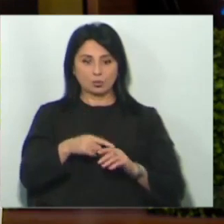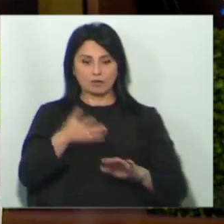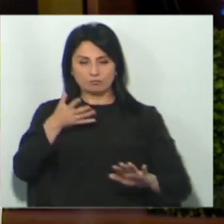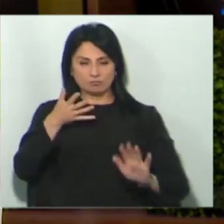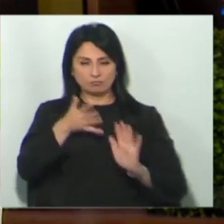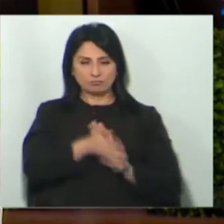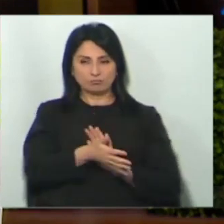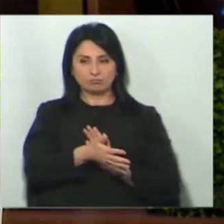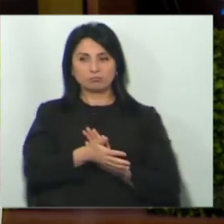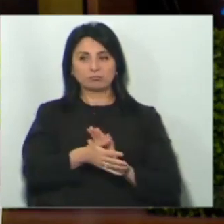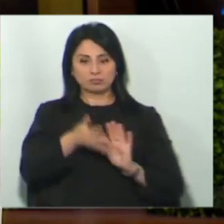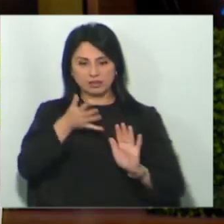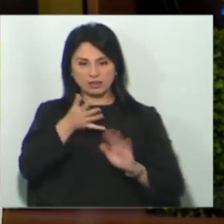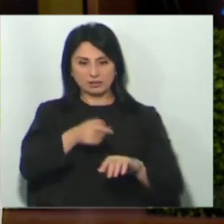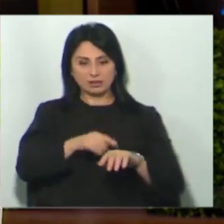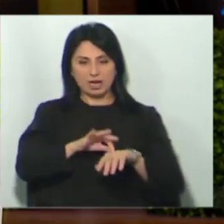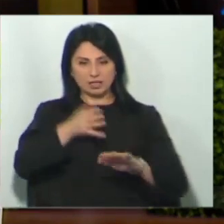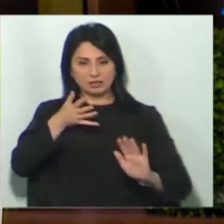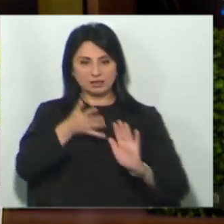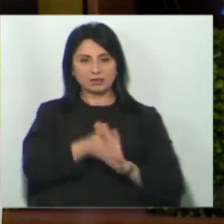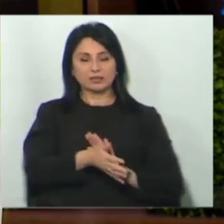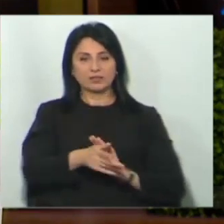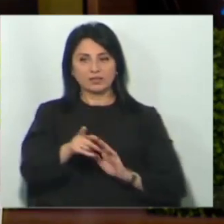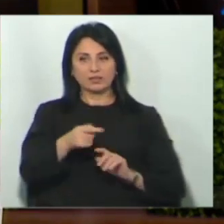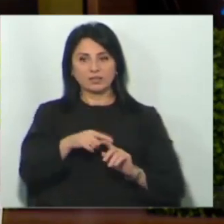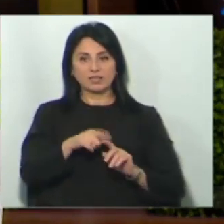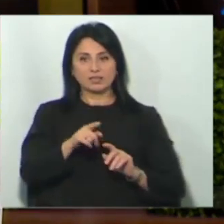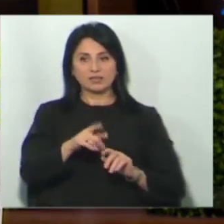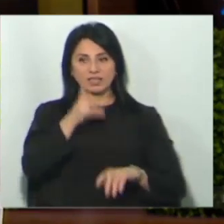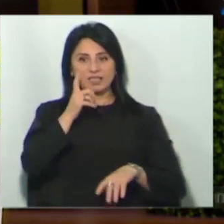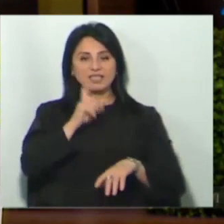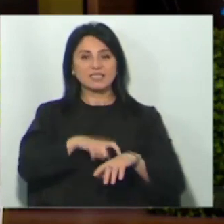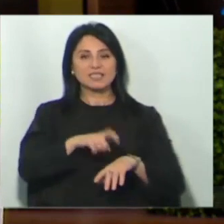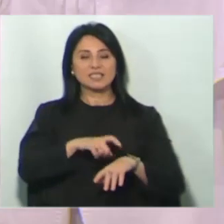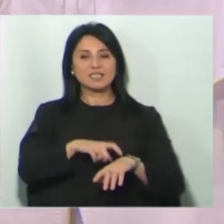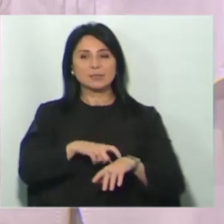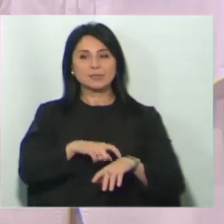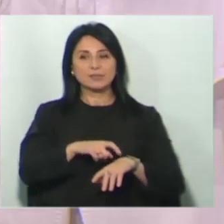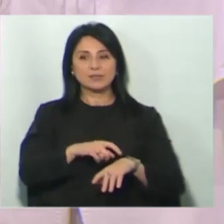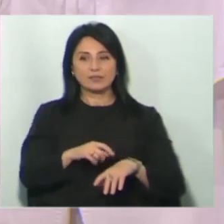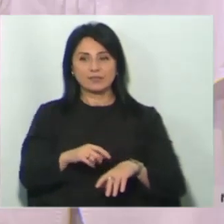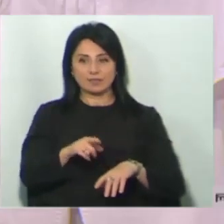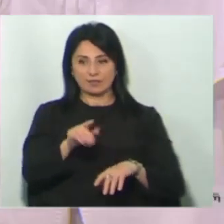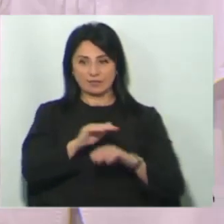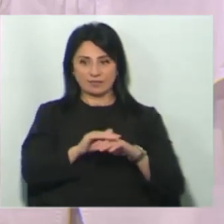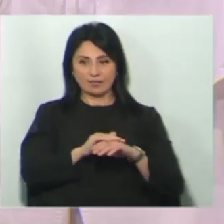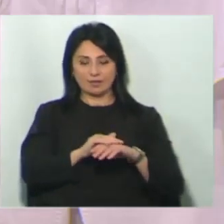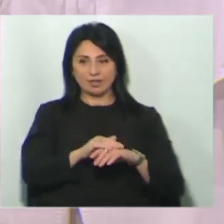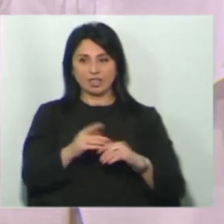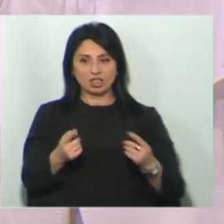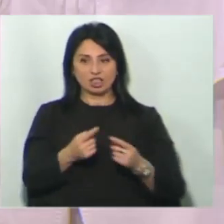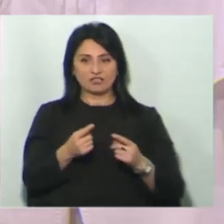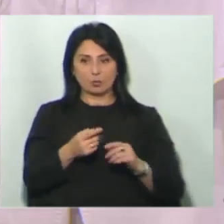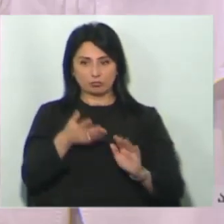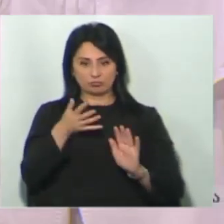აღწევს, ეპიდერმისაც გაივლის, დერმაშიაც აღწევს და ერითენის. Ჩვენ ლაპარაკობთ ეპიდერმისზე, აი ეს რაც ზემოდან.